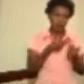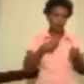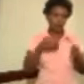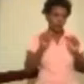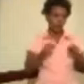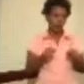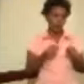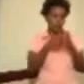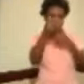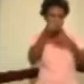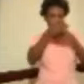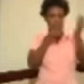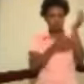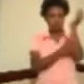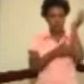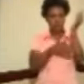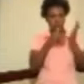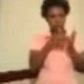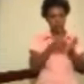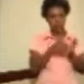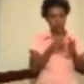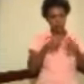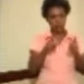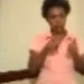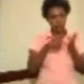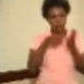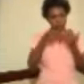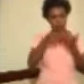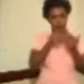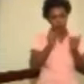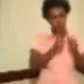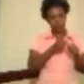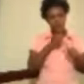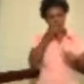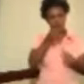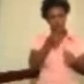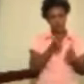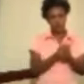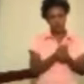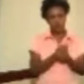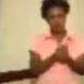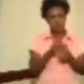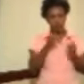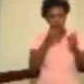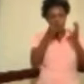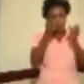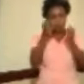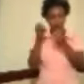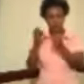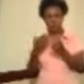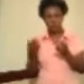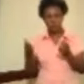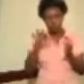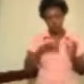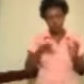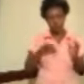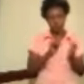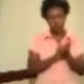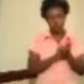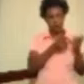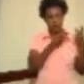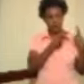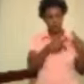la CIRH mandat pour le fini, mais le plan lui-même élaboré par la communauté internationale. Il y a un pile bagaille que pour nous revoir. Cependant,